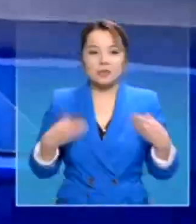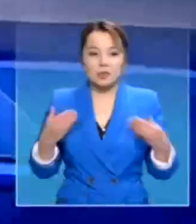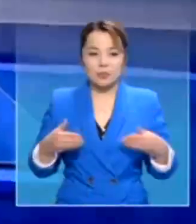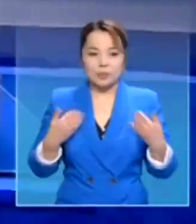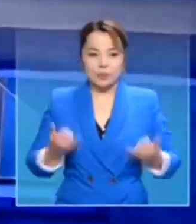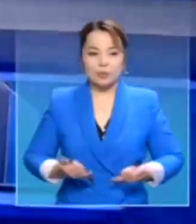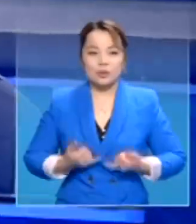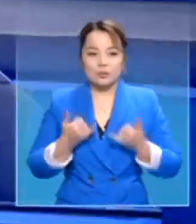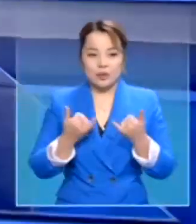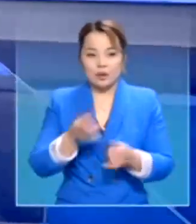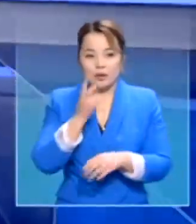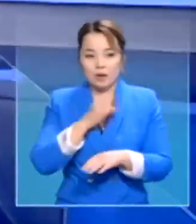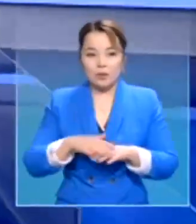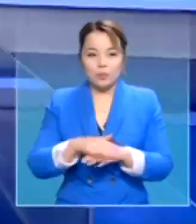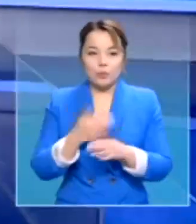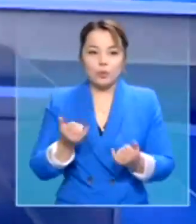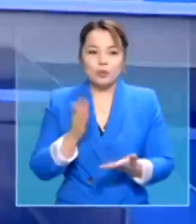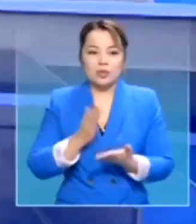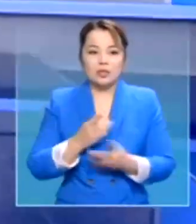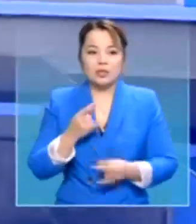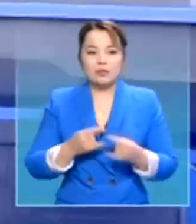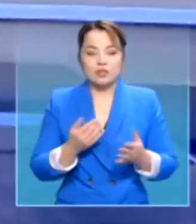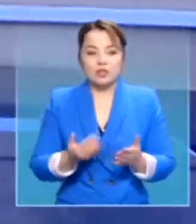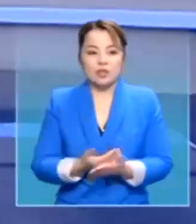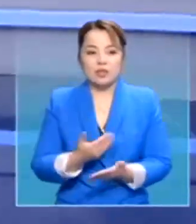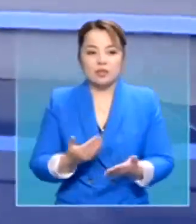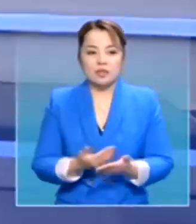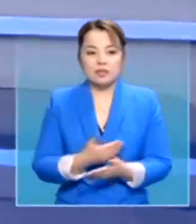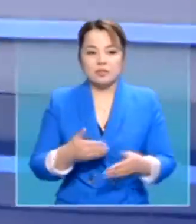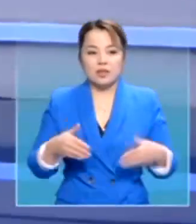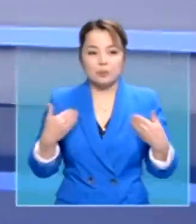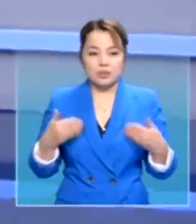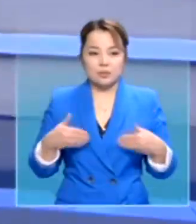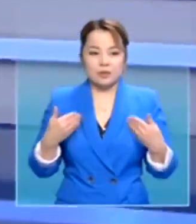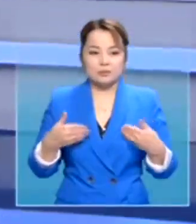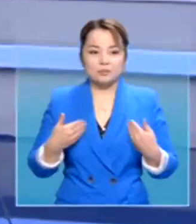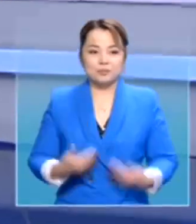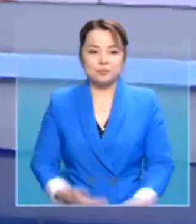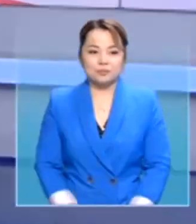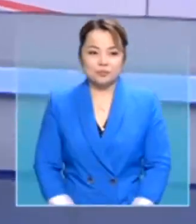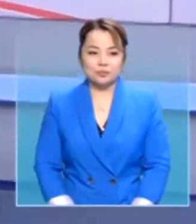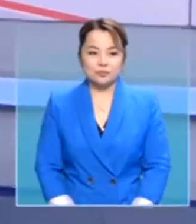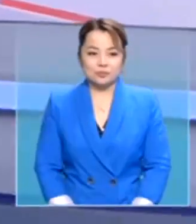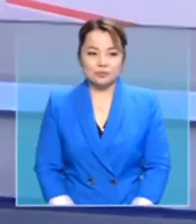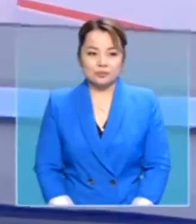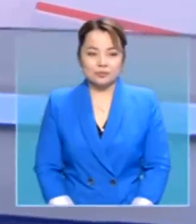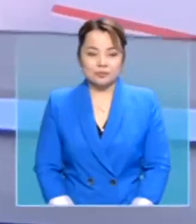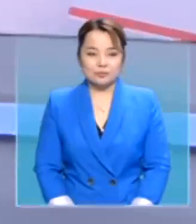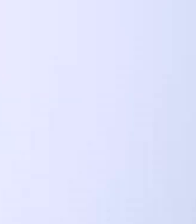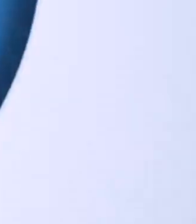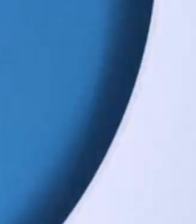Assalamu alaikum qadirli körermen, tikeli eferde Akparat studiyada Şirxan Şambul jäne surd odarmaşı Şirinjan Qabıl.